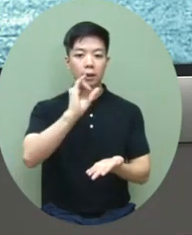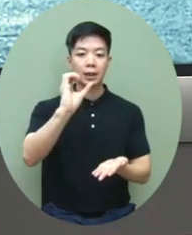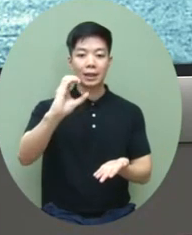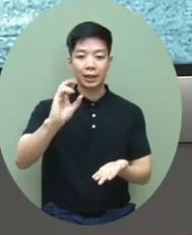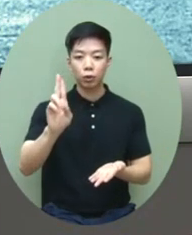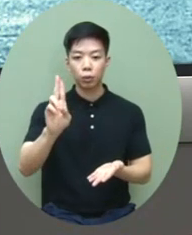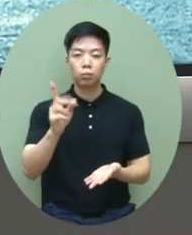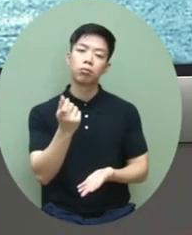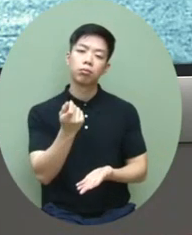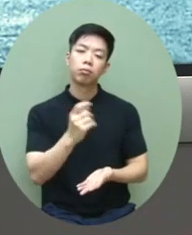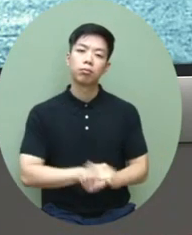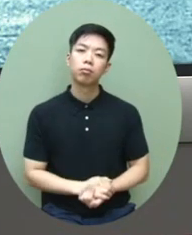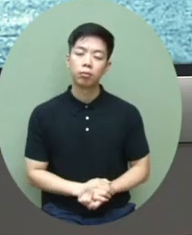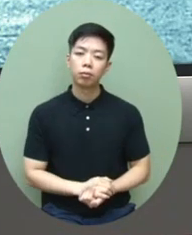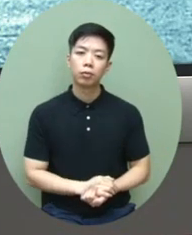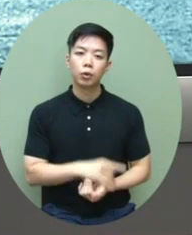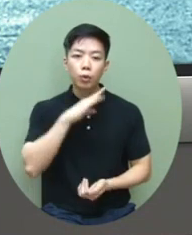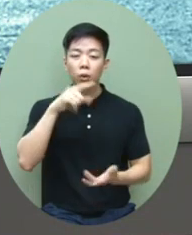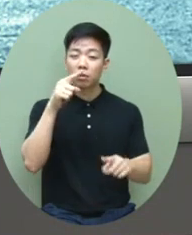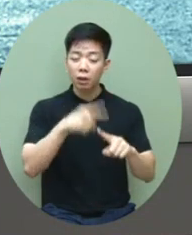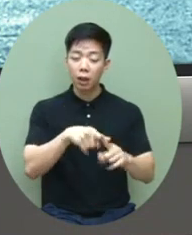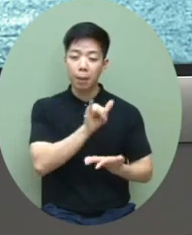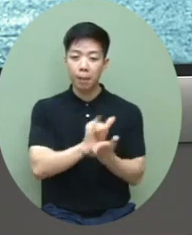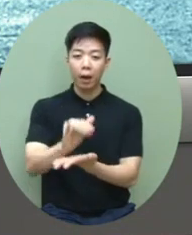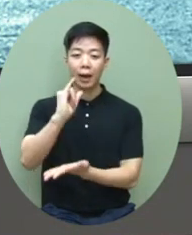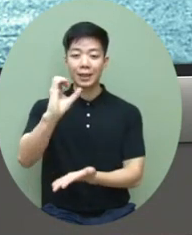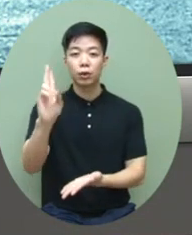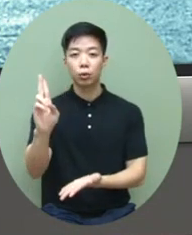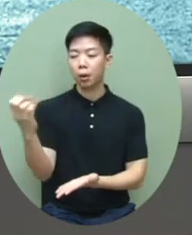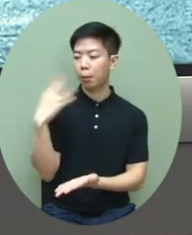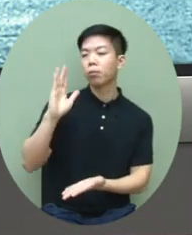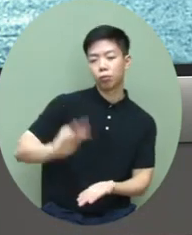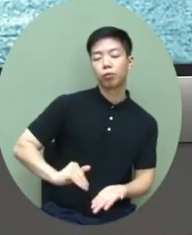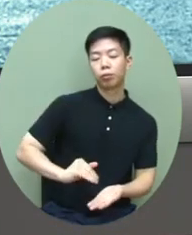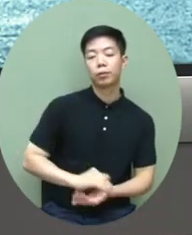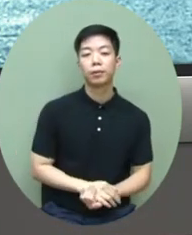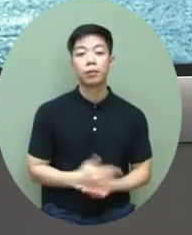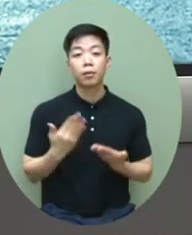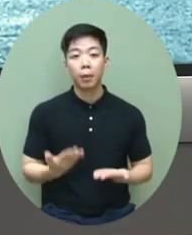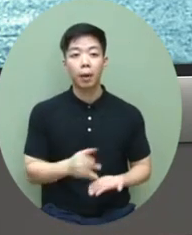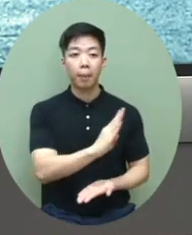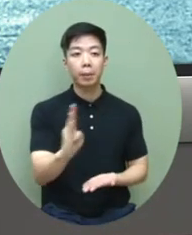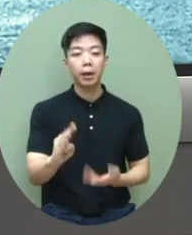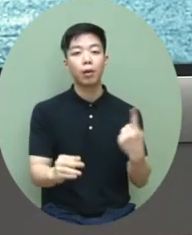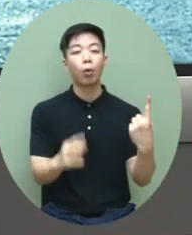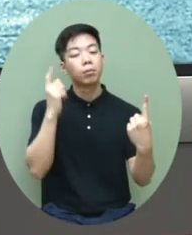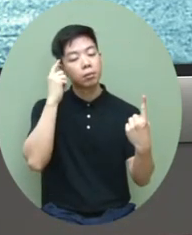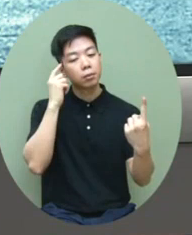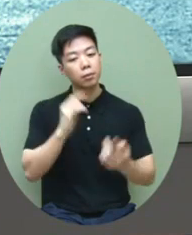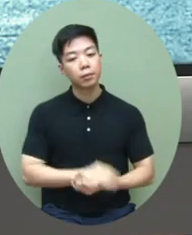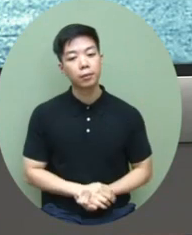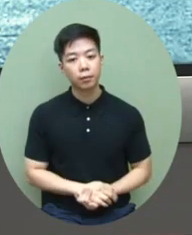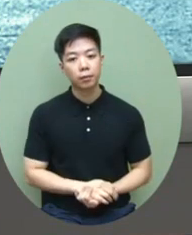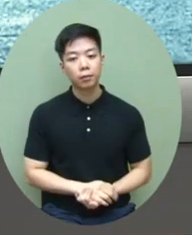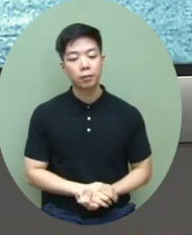會話都俾我哋聽啦，咁呢個係其中一個我哋知道啦。咁正正係咁啊，第一佢要入深切治療部啦，第二見多咗啦，